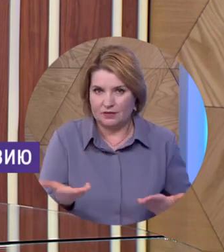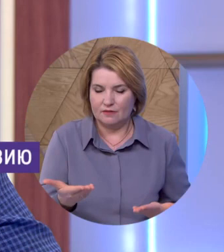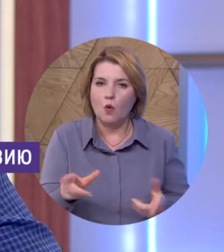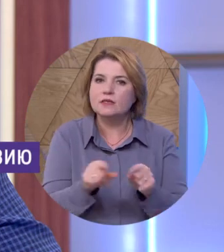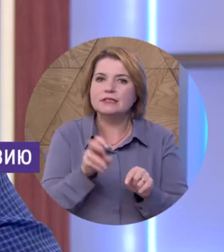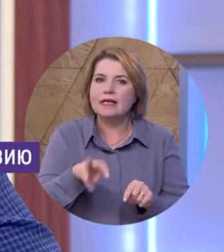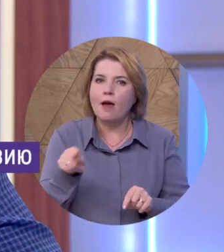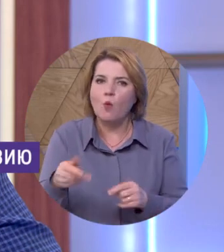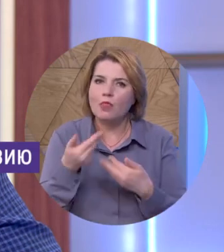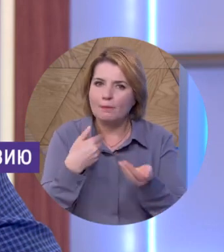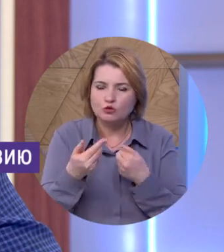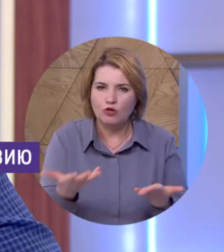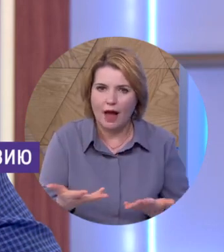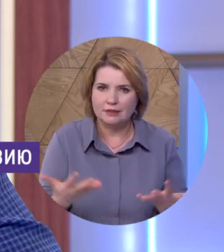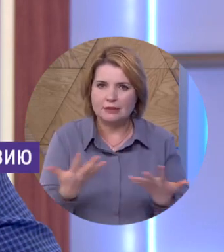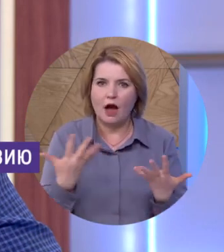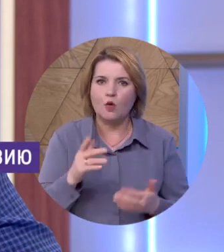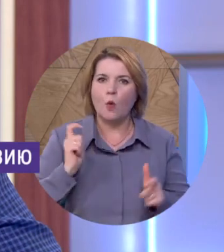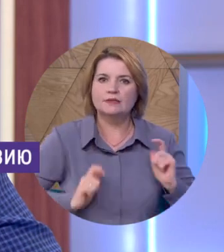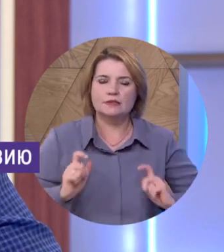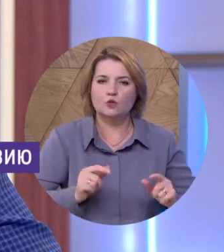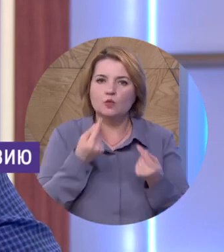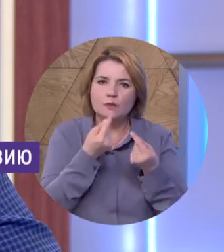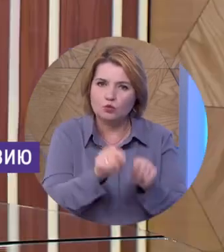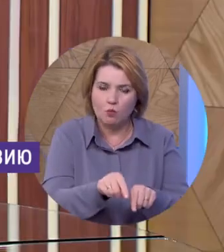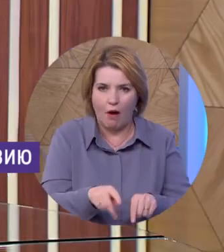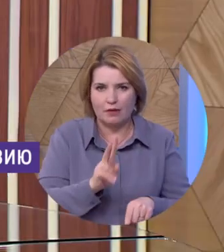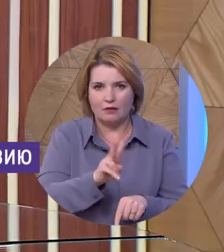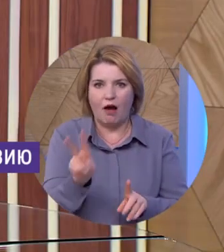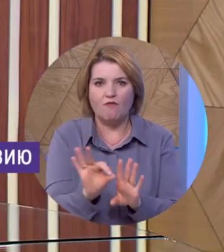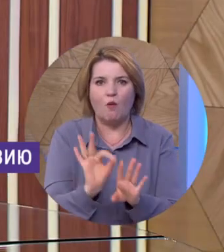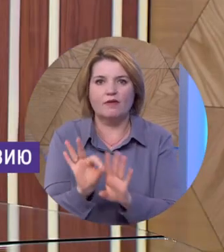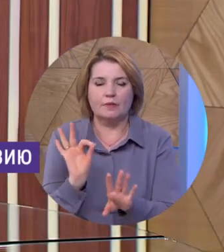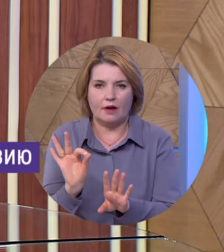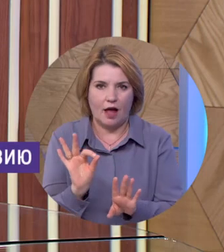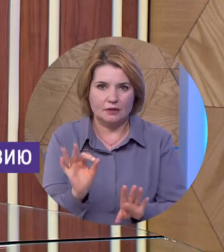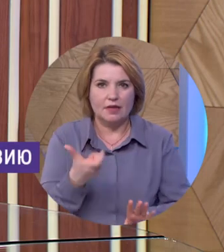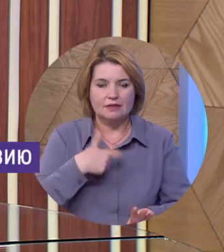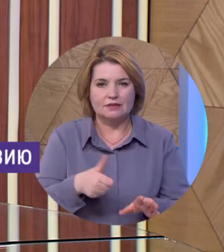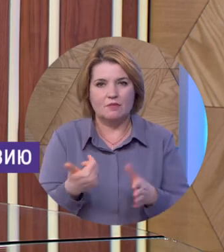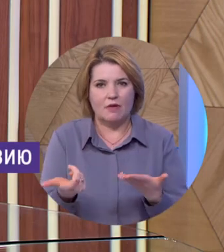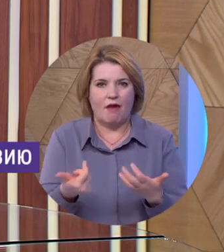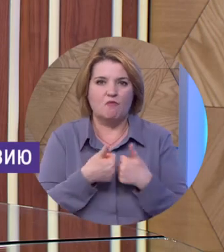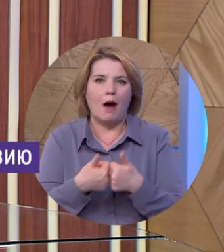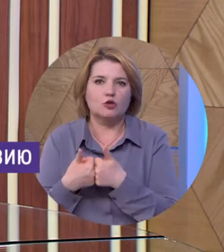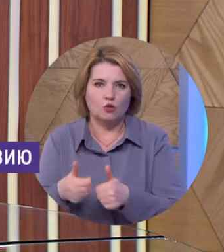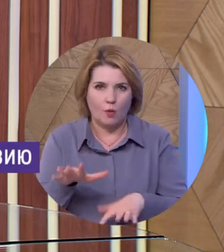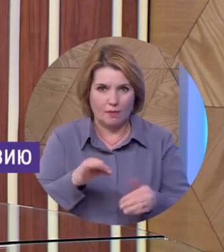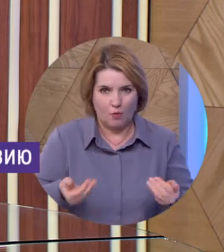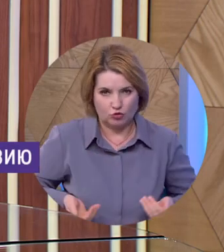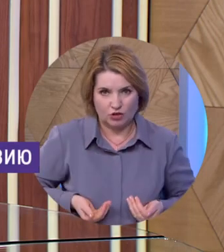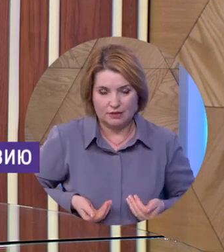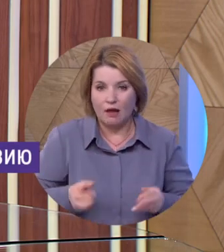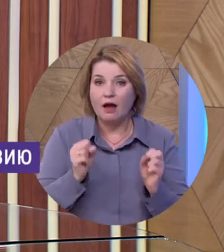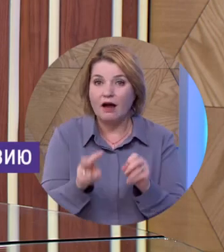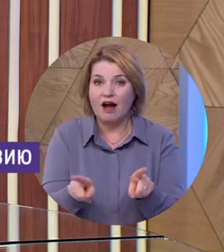кем общается, в какой вуз поступает, кого выбирает себе в партнеры по жизни и так далее. Вот как вот в